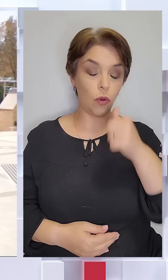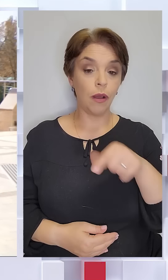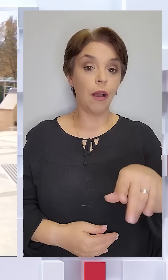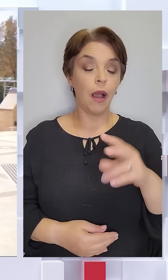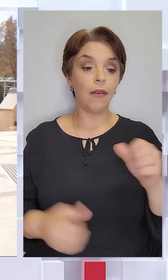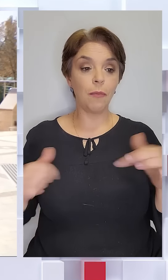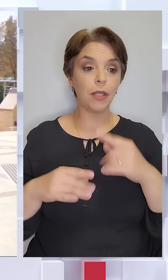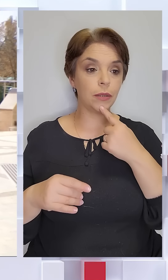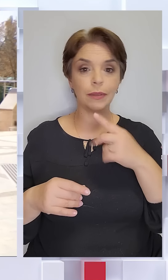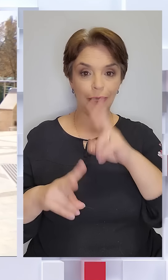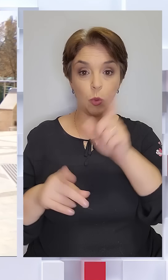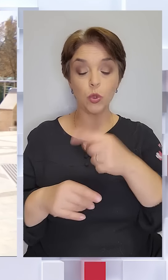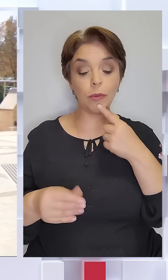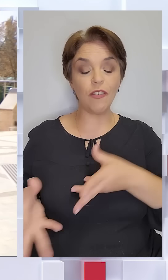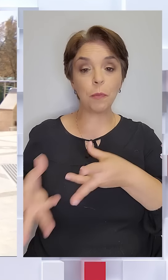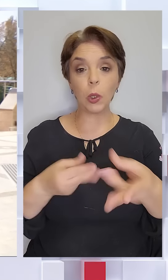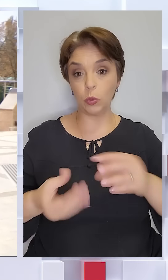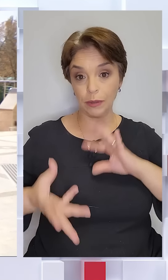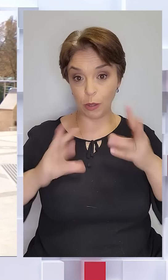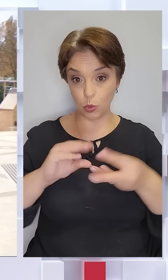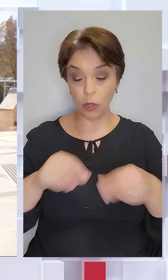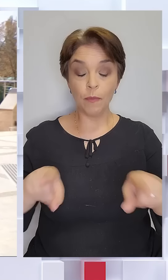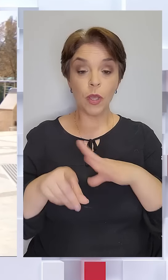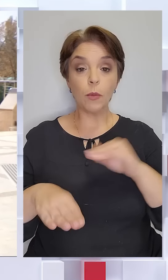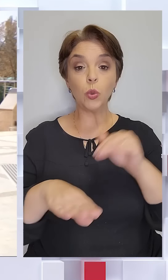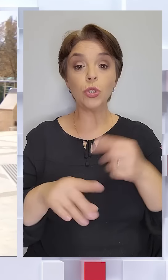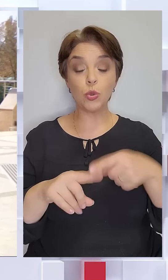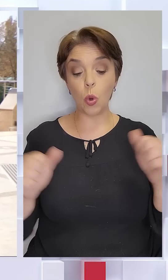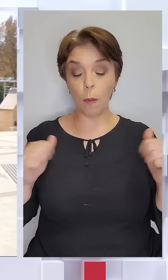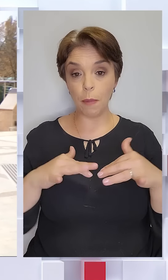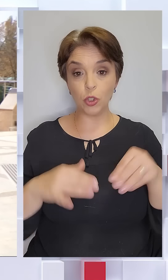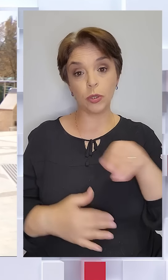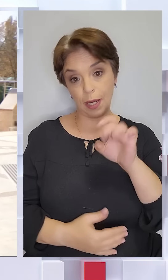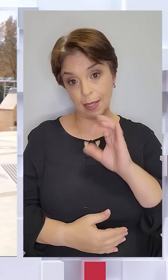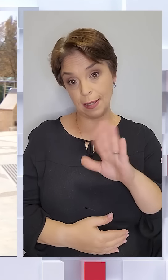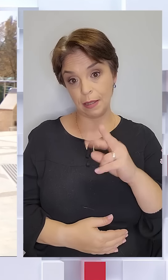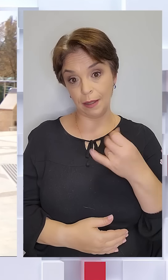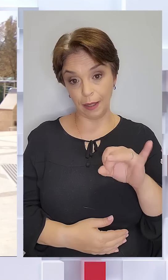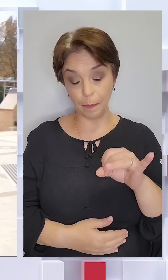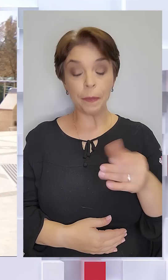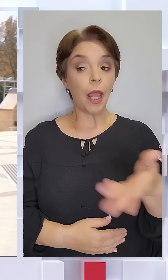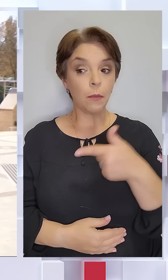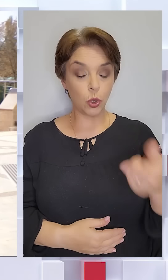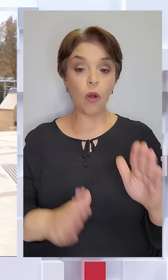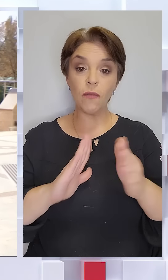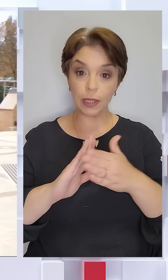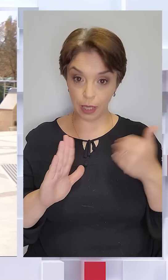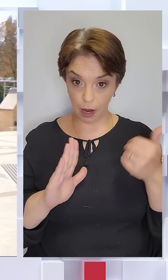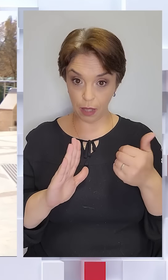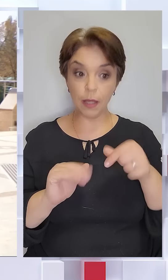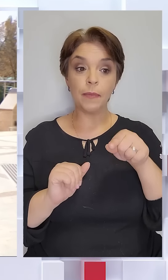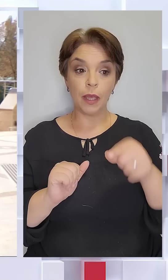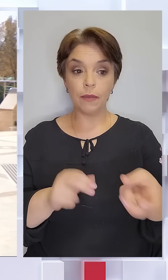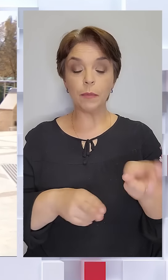особи намагалися вплинути на результат. І також був дотичний до цього матчу Третяк Сергій. Ми його викликали,